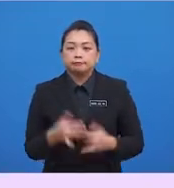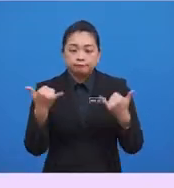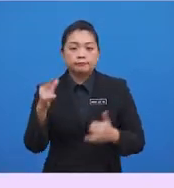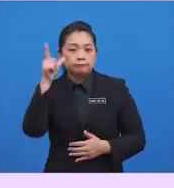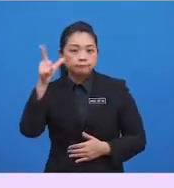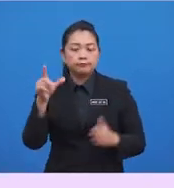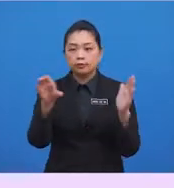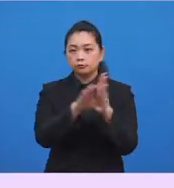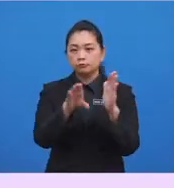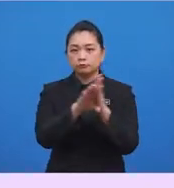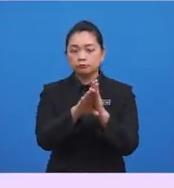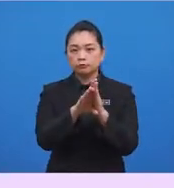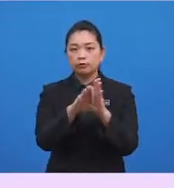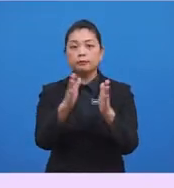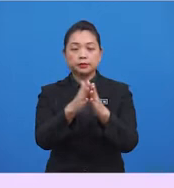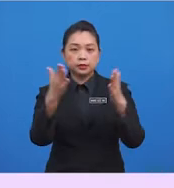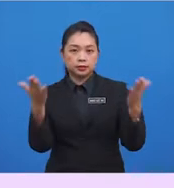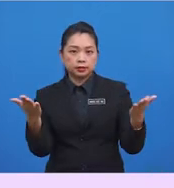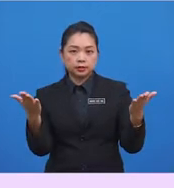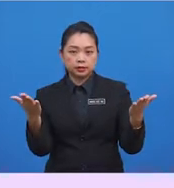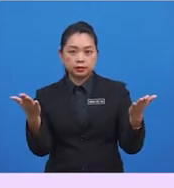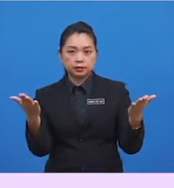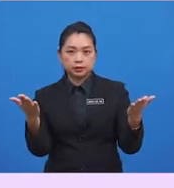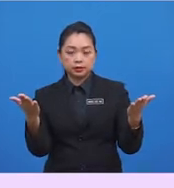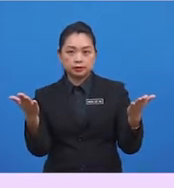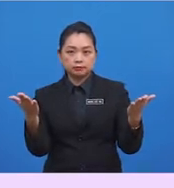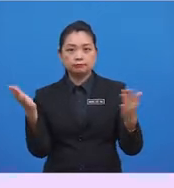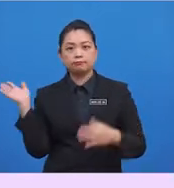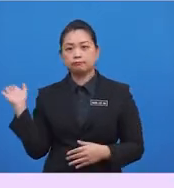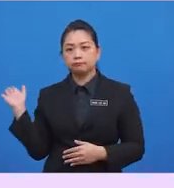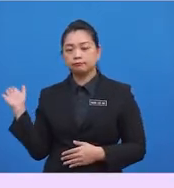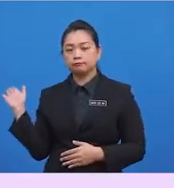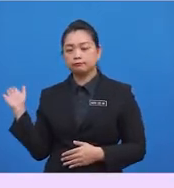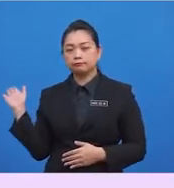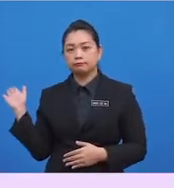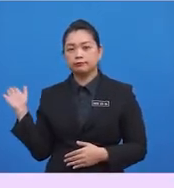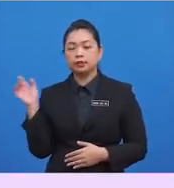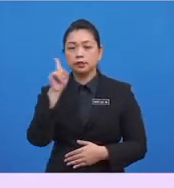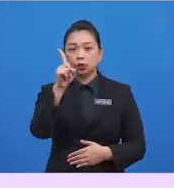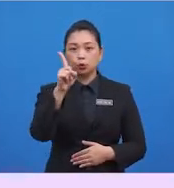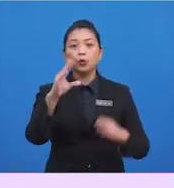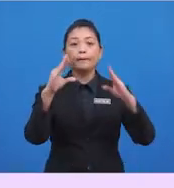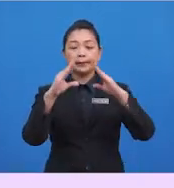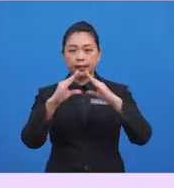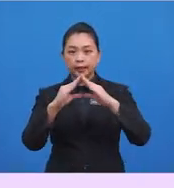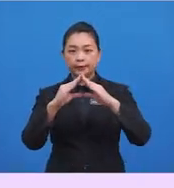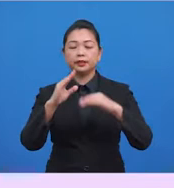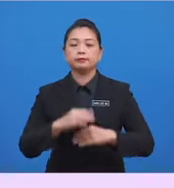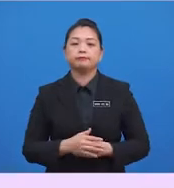Mari kita lihat contoh bentangan yang saya tunjukkan ini, iaitu sebuah piramid.